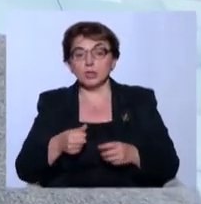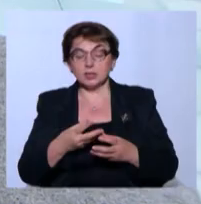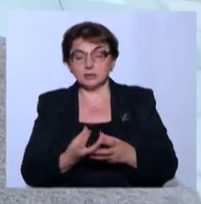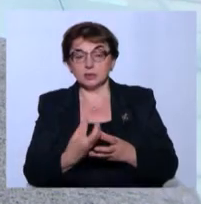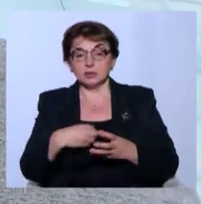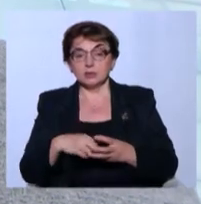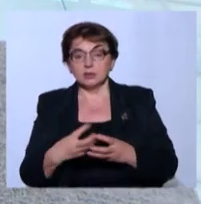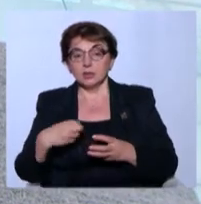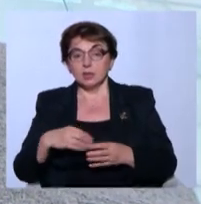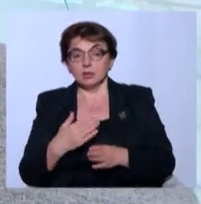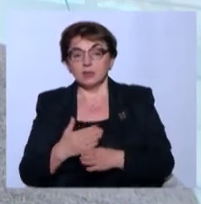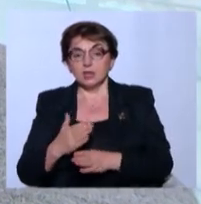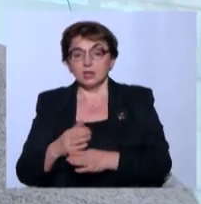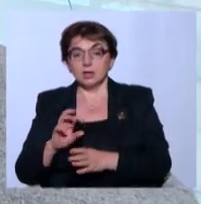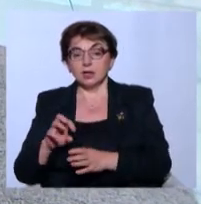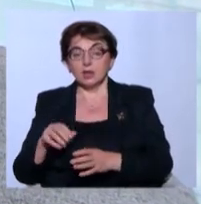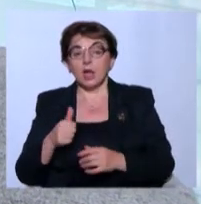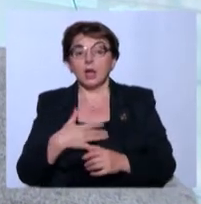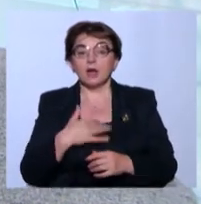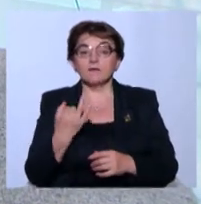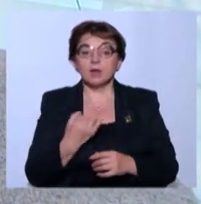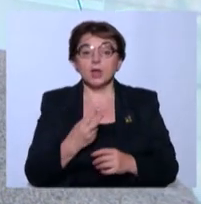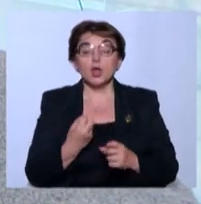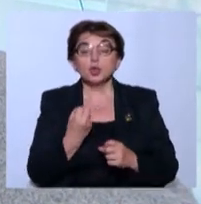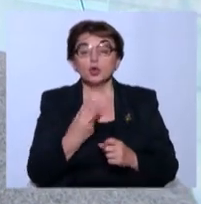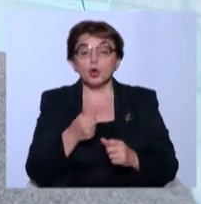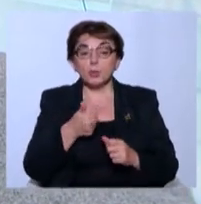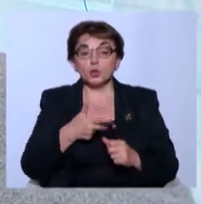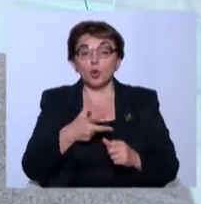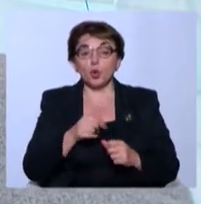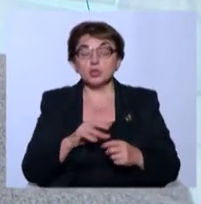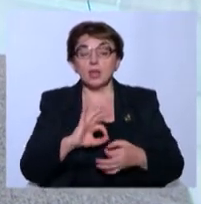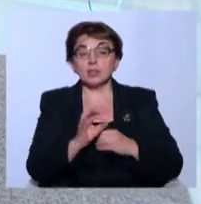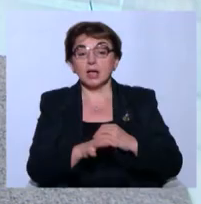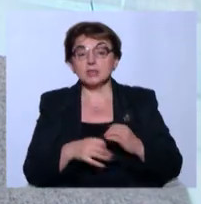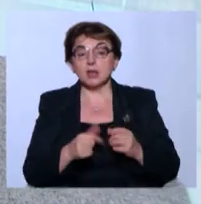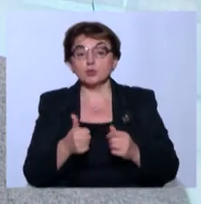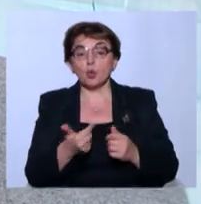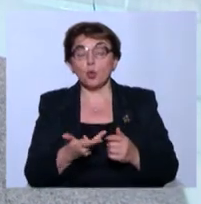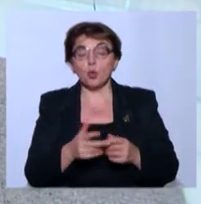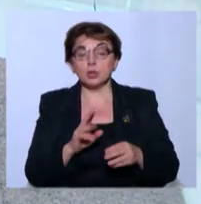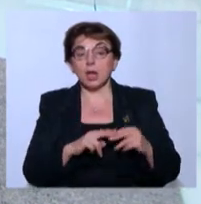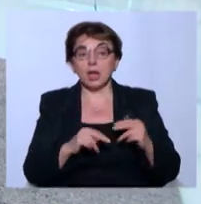უნდა განვიხილოთ, როგორი აგებულება აქვს 12 კოჯა ნაწლავს.